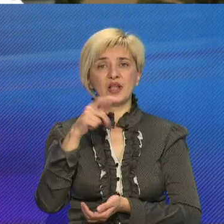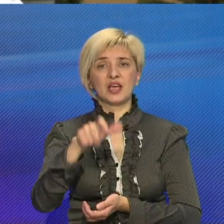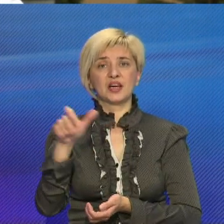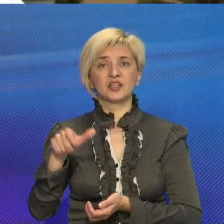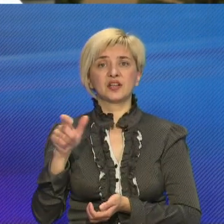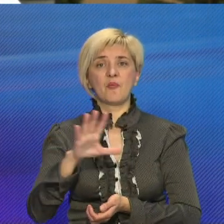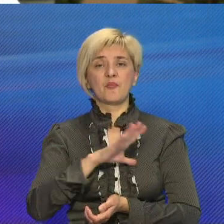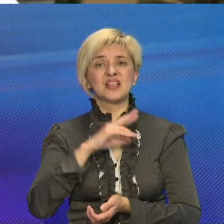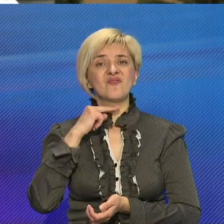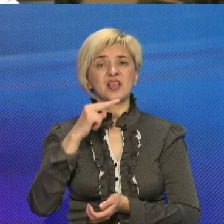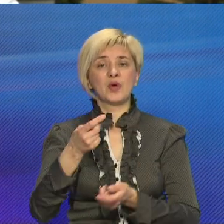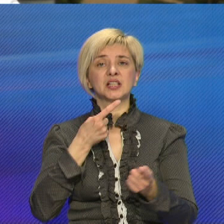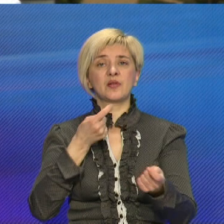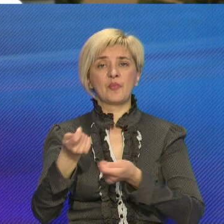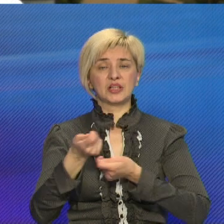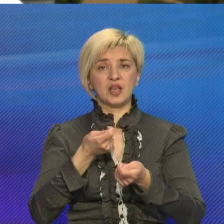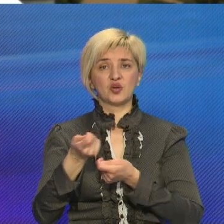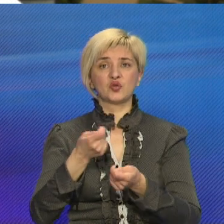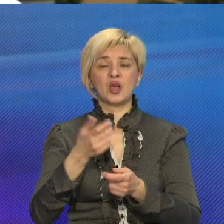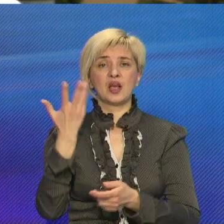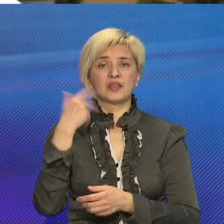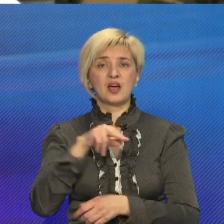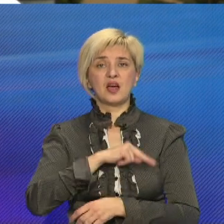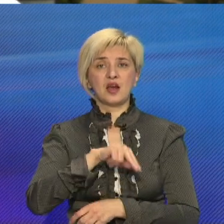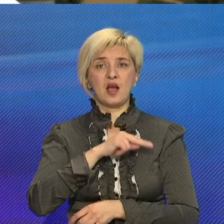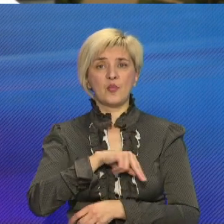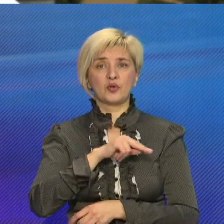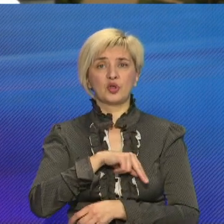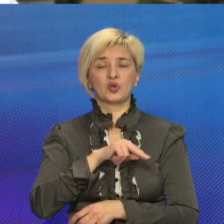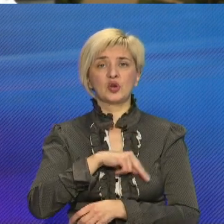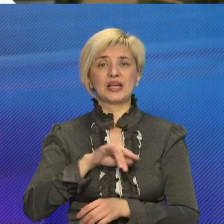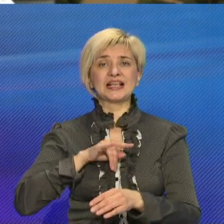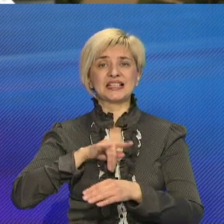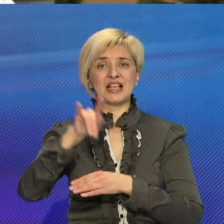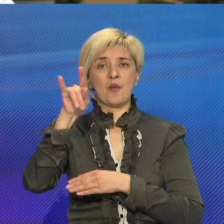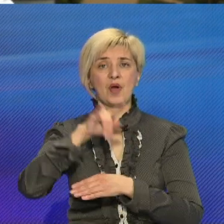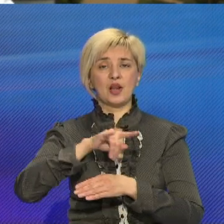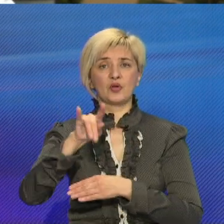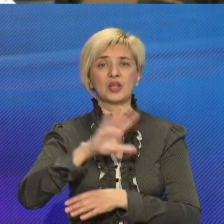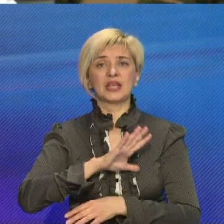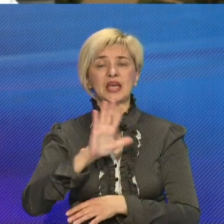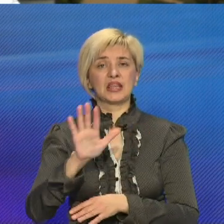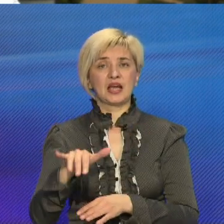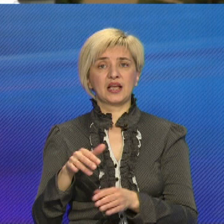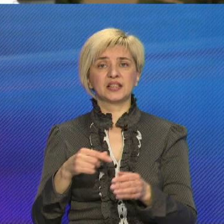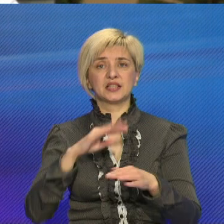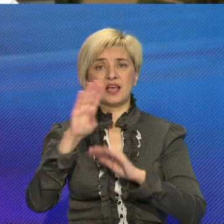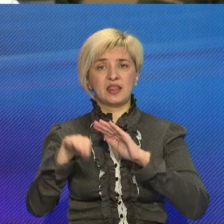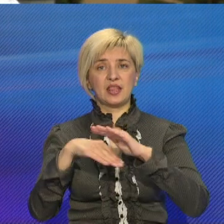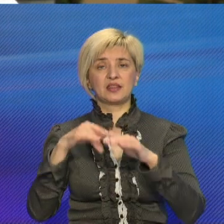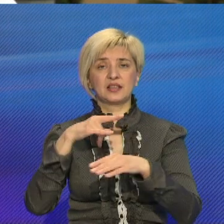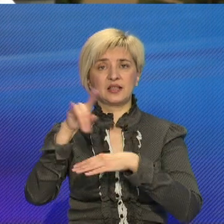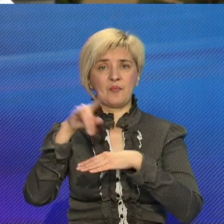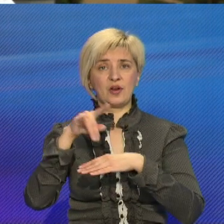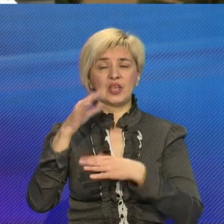находятся, будь внимательными, осторожными, когда работают самолеты, не находиться над ними. И, естественно, если